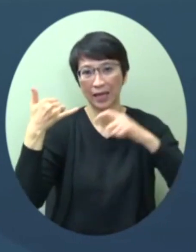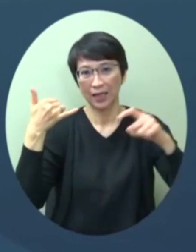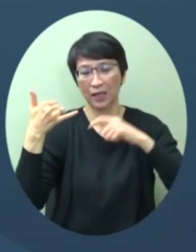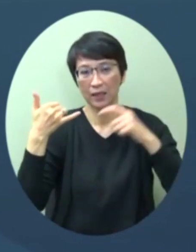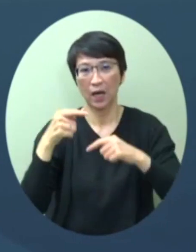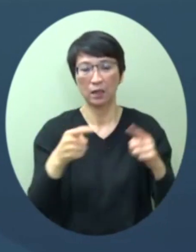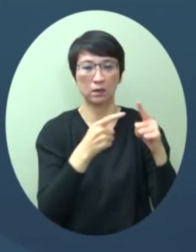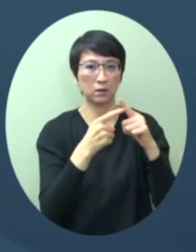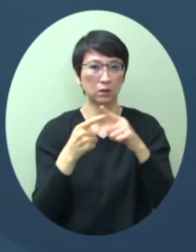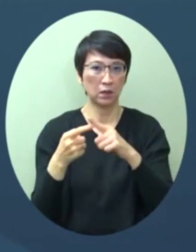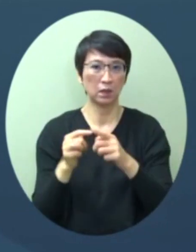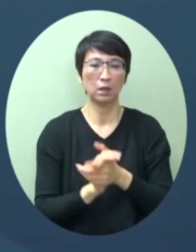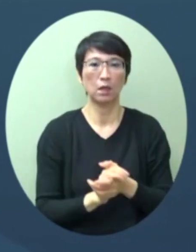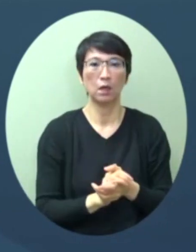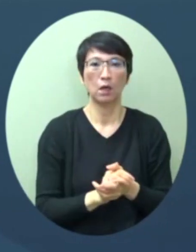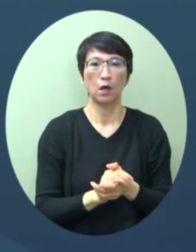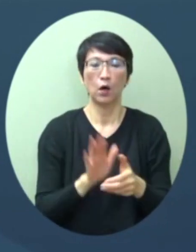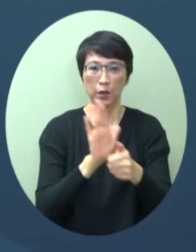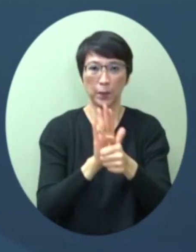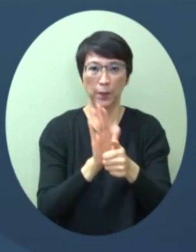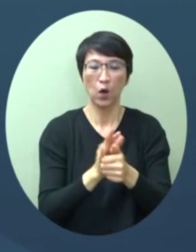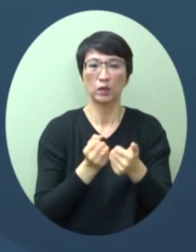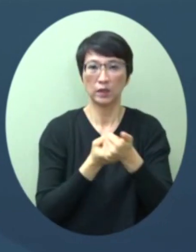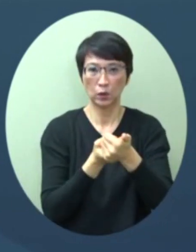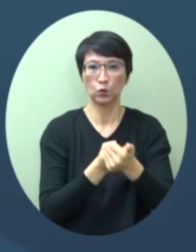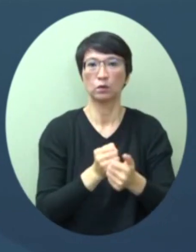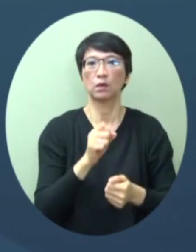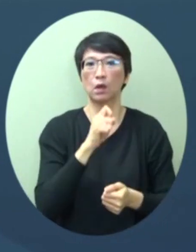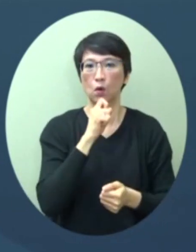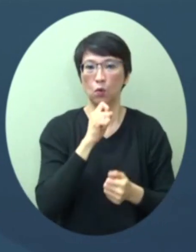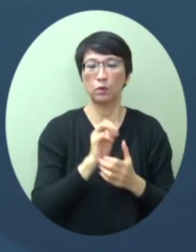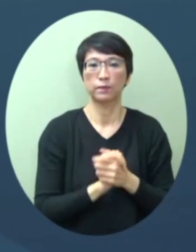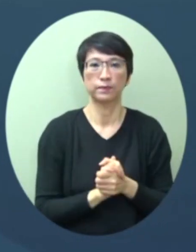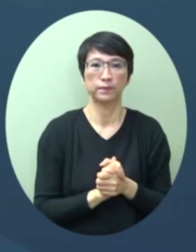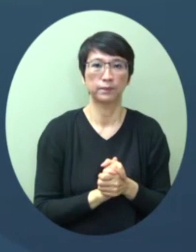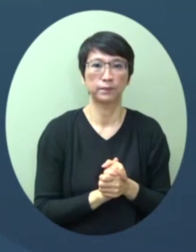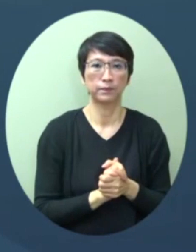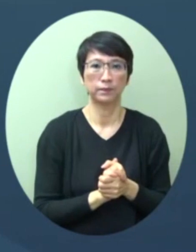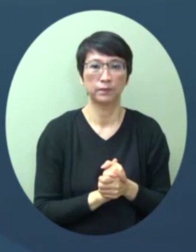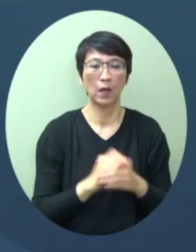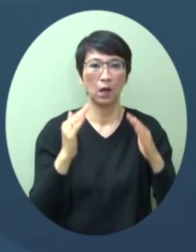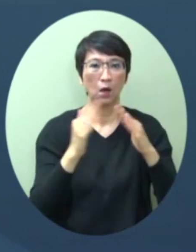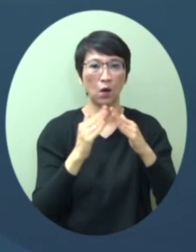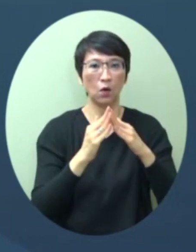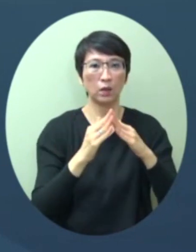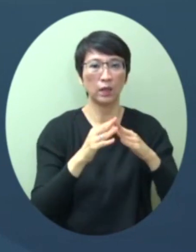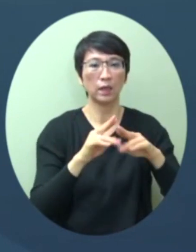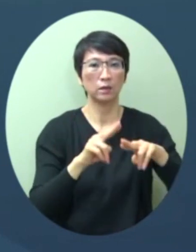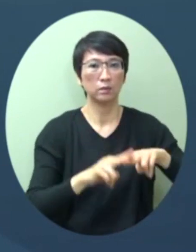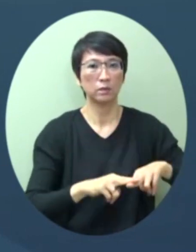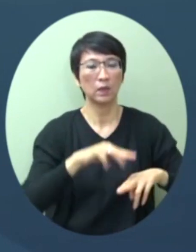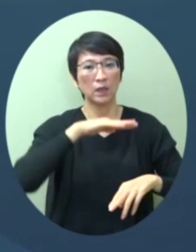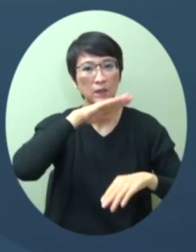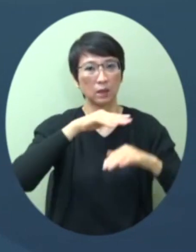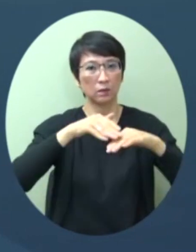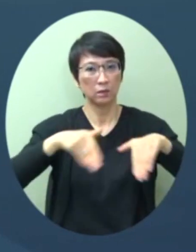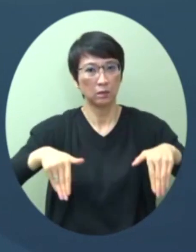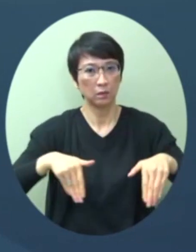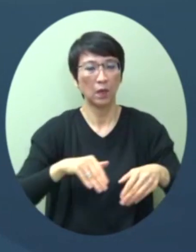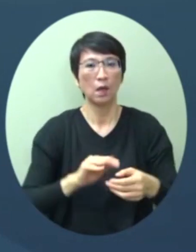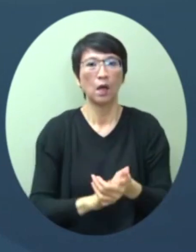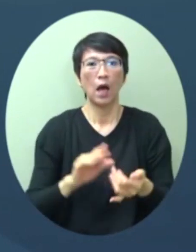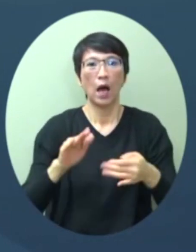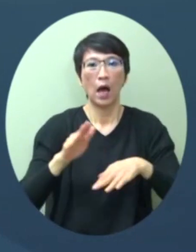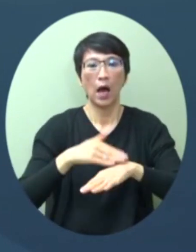居民能够是拿到一些协助和支援另外对于在家居等候隔离的初步确诊者